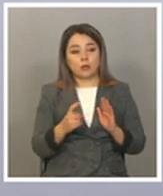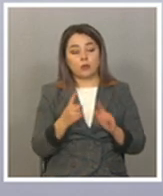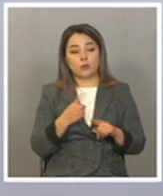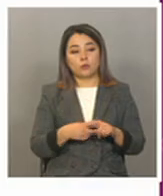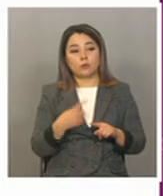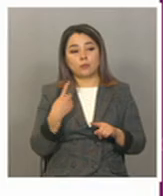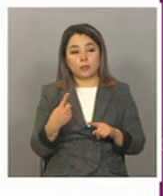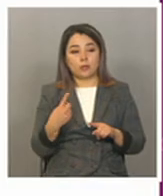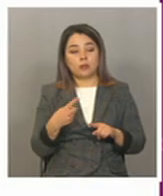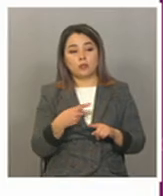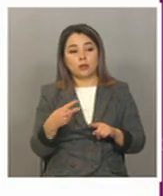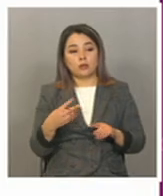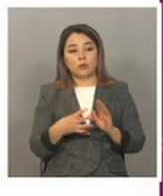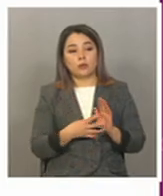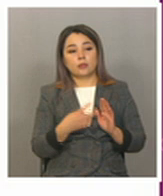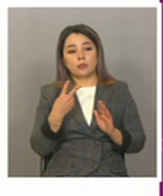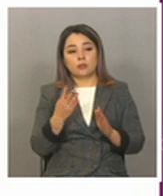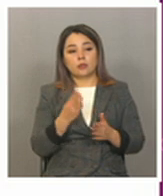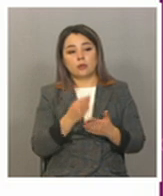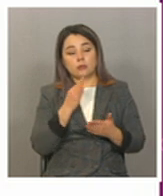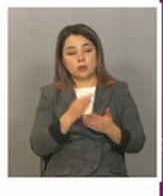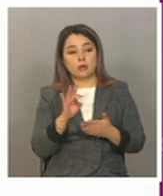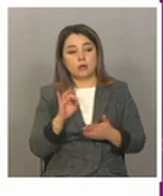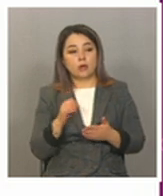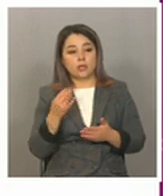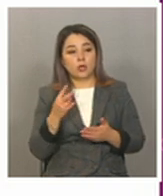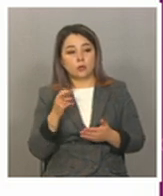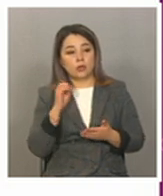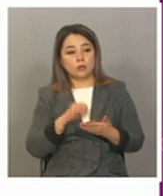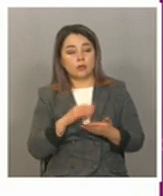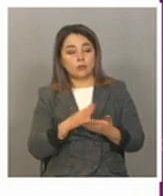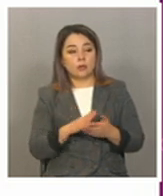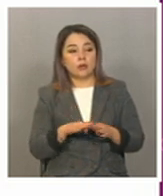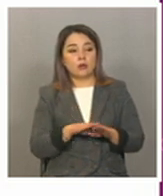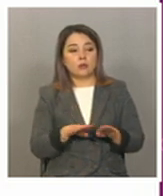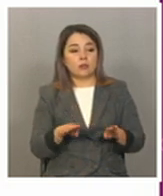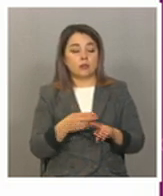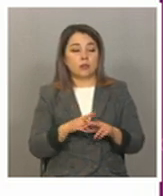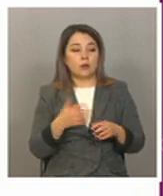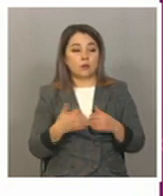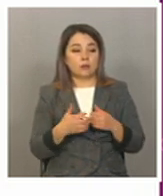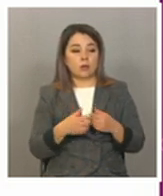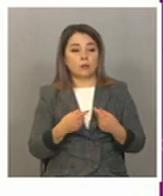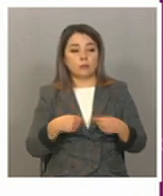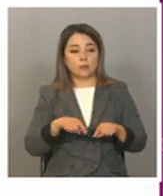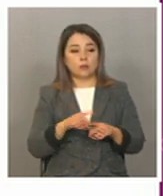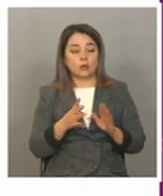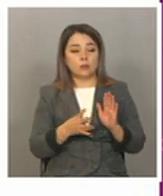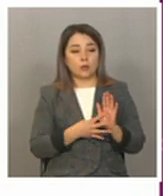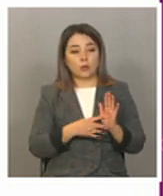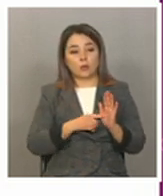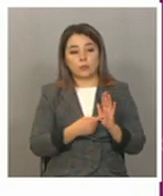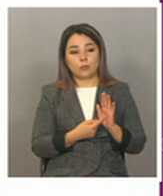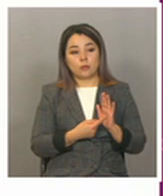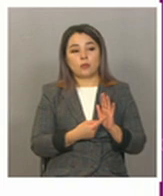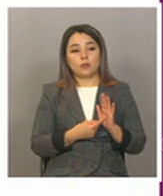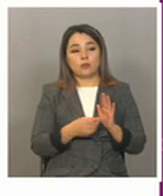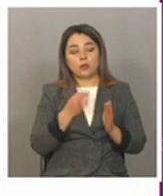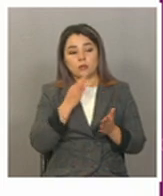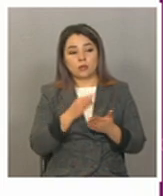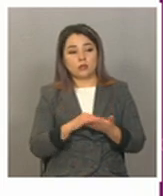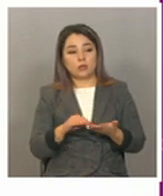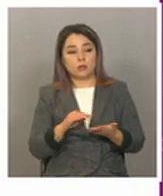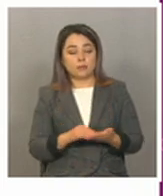2-ге. Шыққан рационал бөлшектің ортақ бөлімі 9 көбейтілген x қосылған 4 көбейтілген